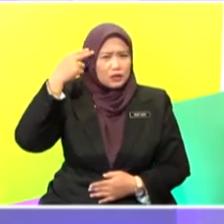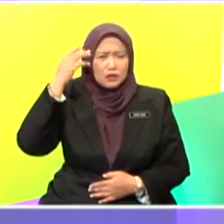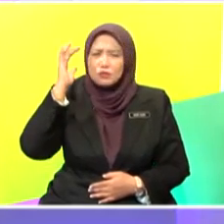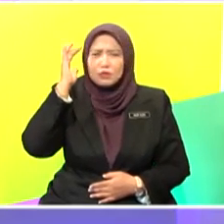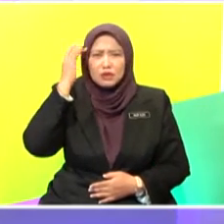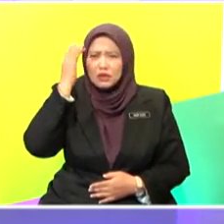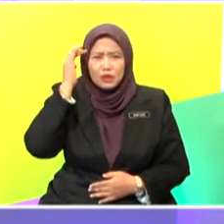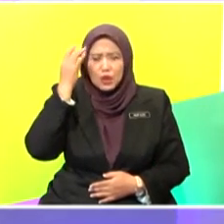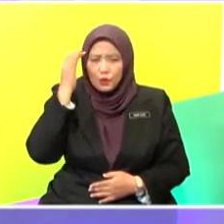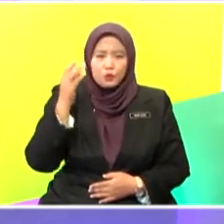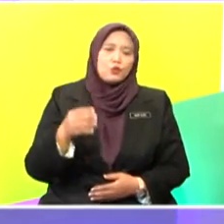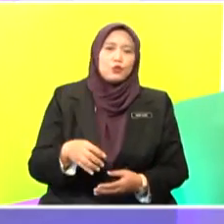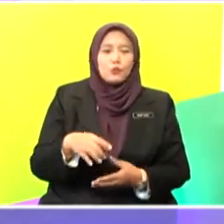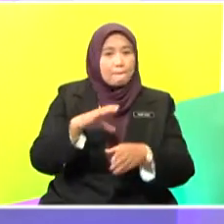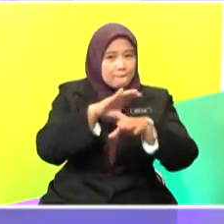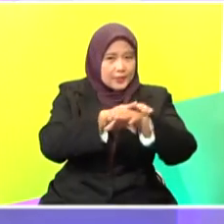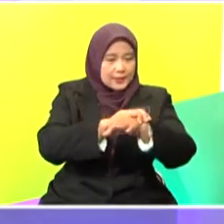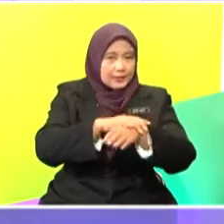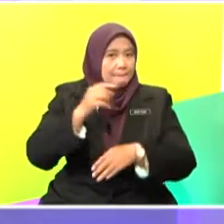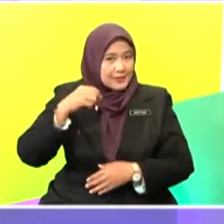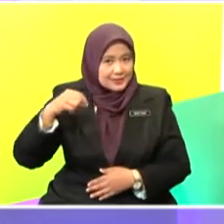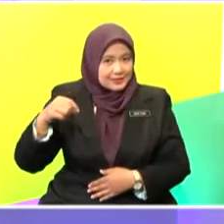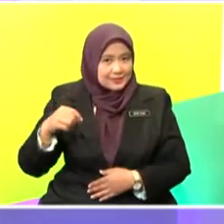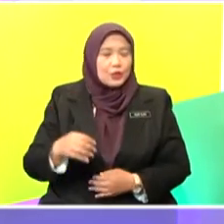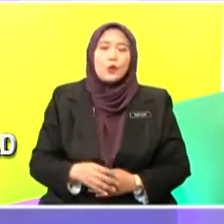nak belajar menulis.